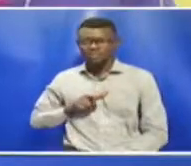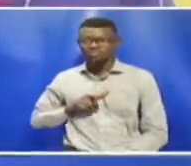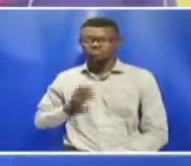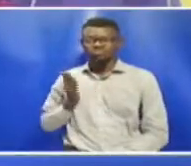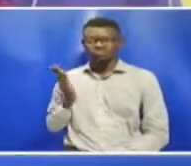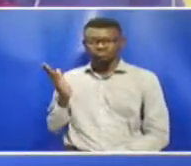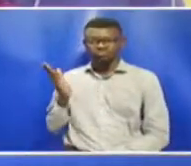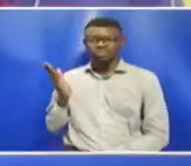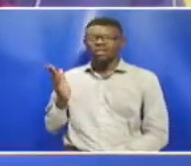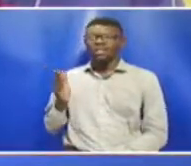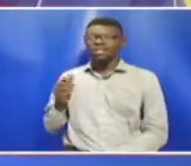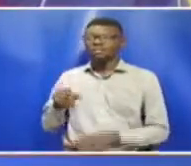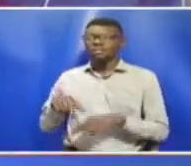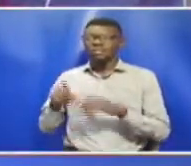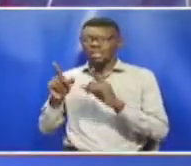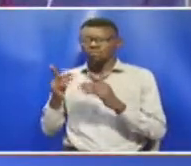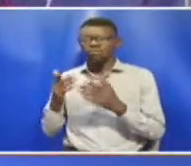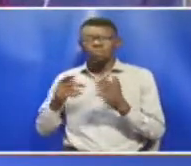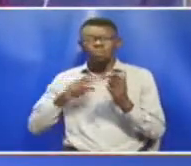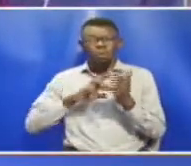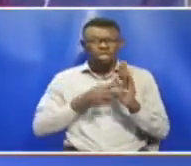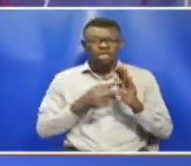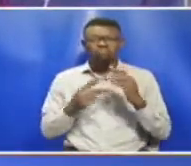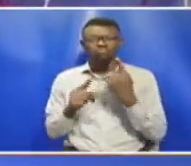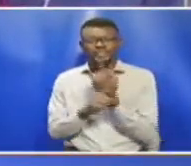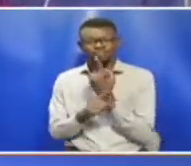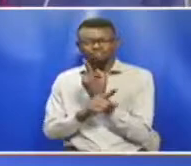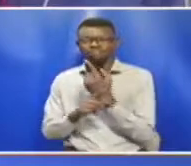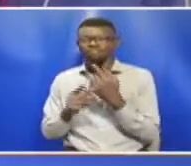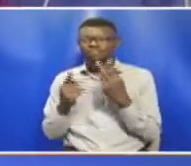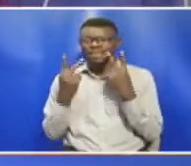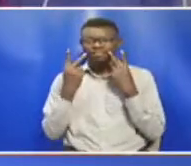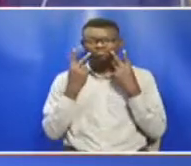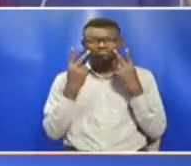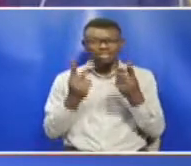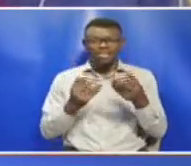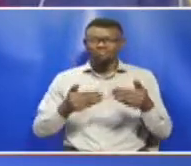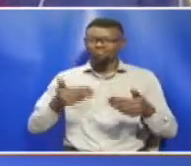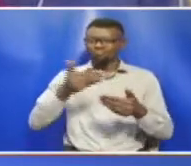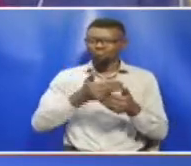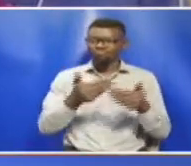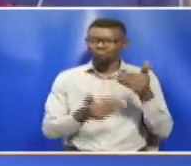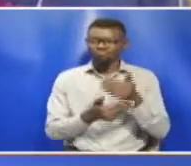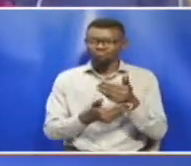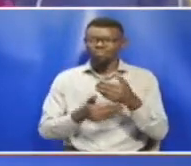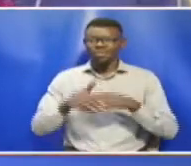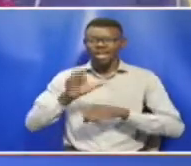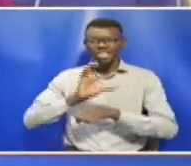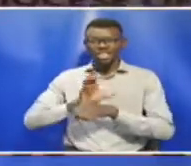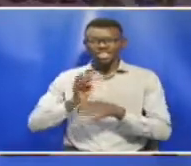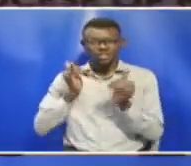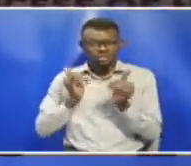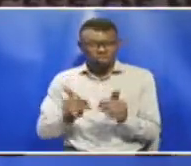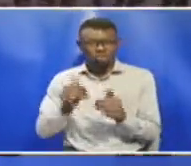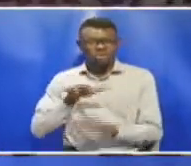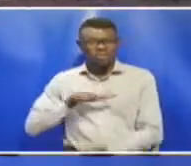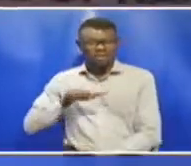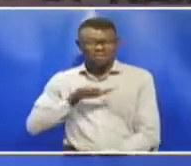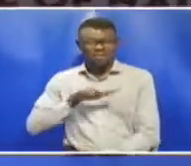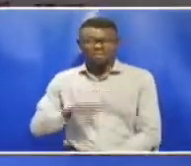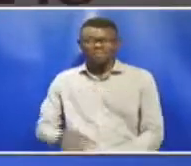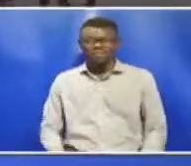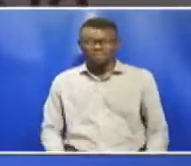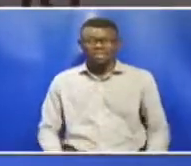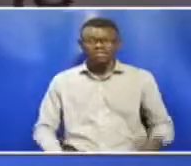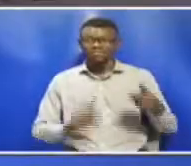Ngarariga, ambapo alionyeshwa miradi kadhaa itakayoshughulikiwa kama ujenzi wa jengo jipya la kanisa. Eneo